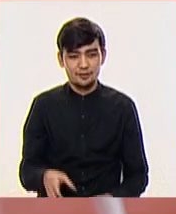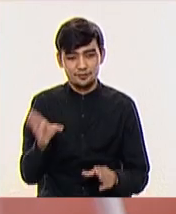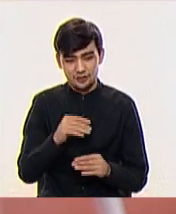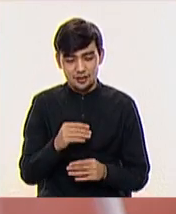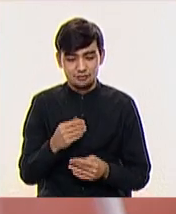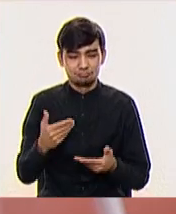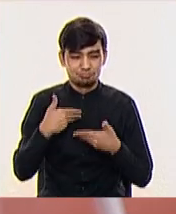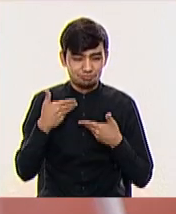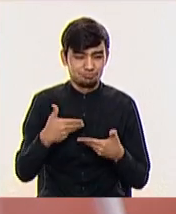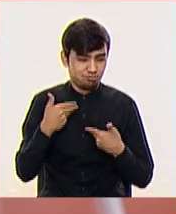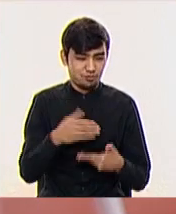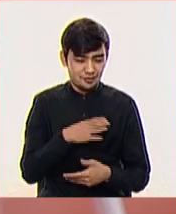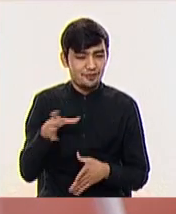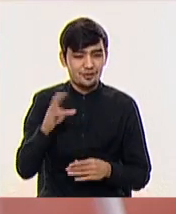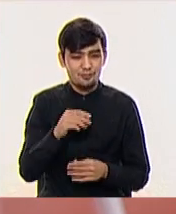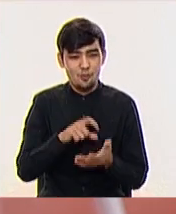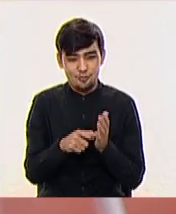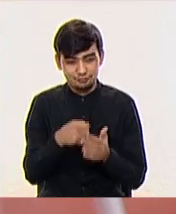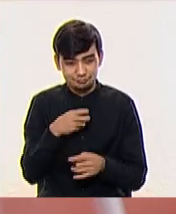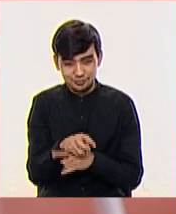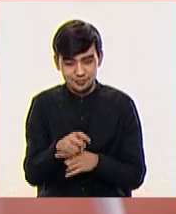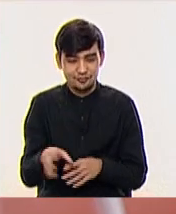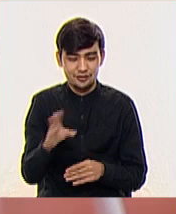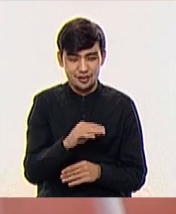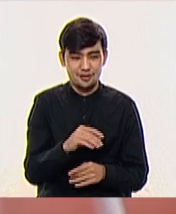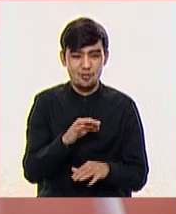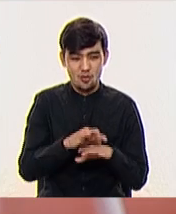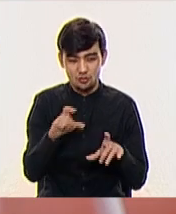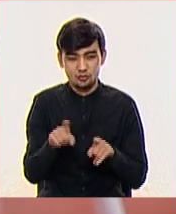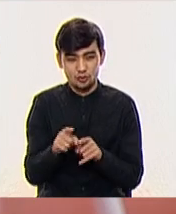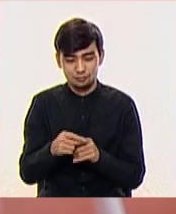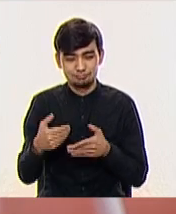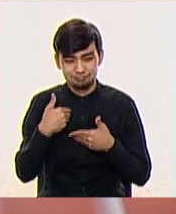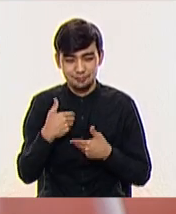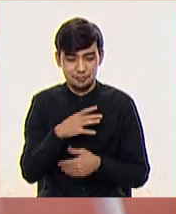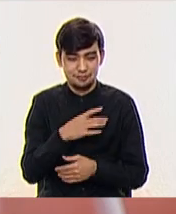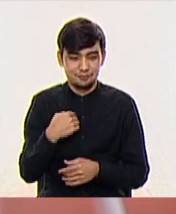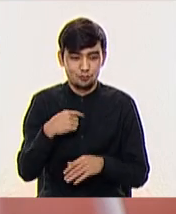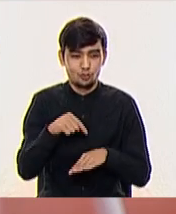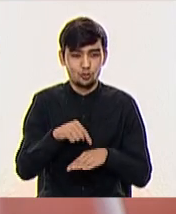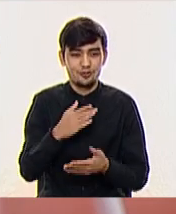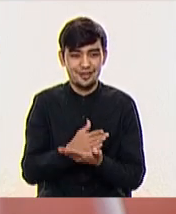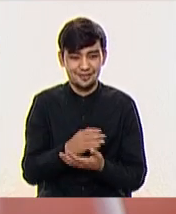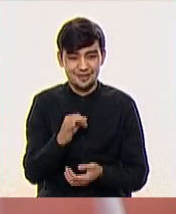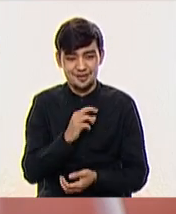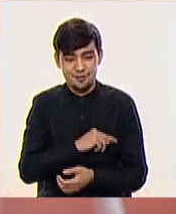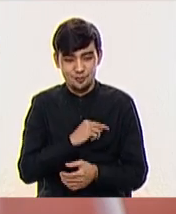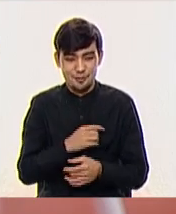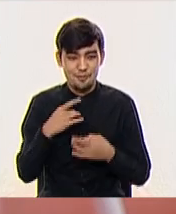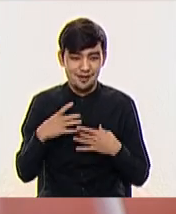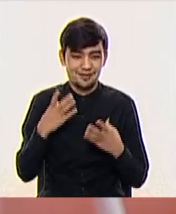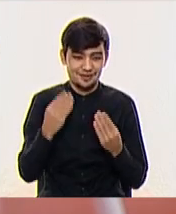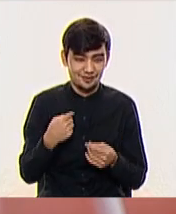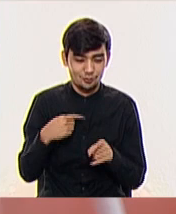шықты. Одан кейін әр палатаға кірген кезде де науқастар құттықтап жатыр. Кәдімгідей сезіліп, бір жады жұмыс деп мейрамды да